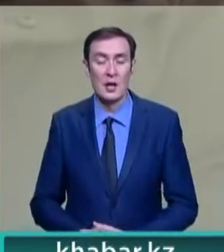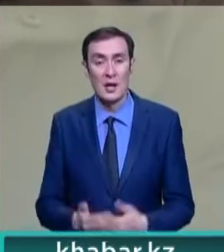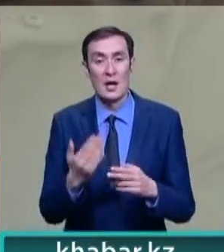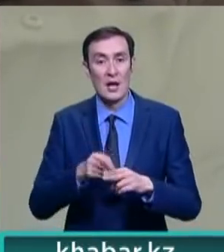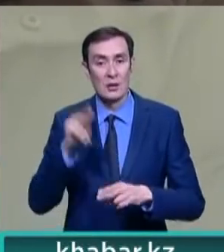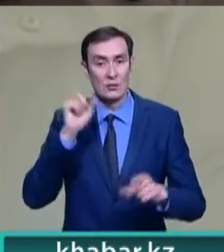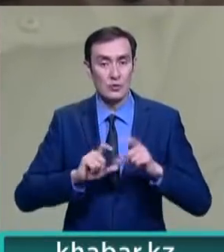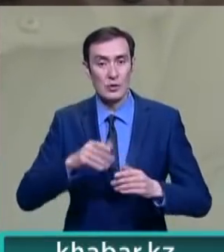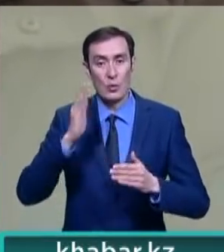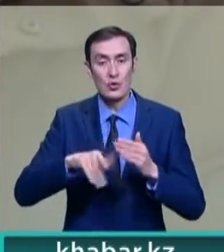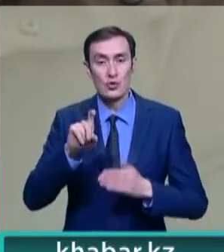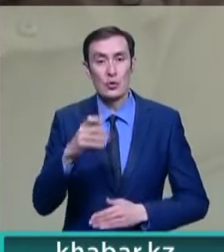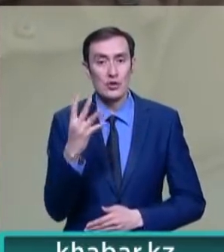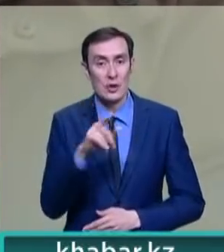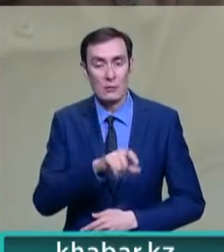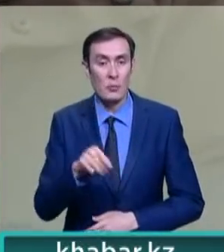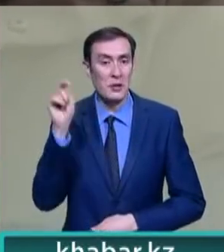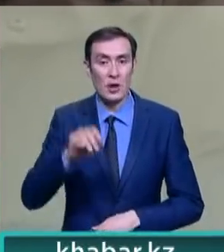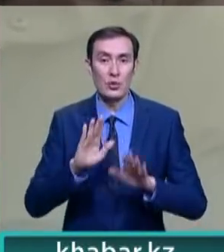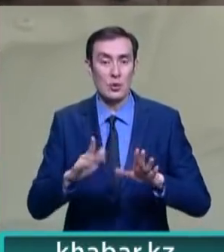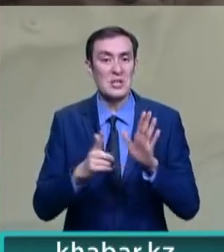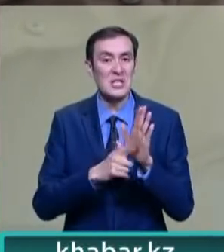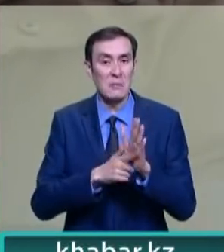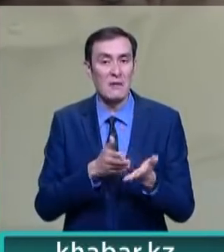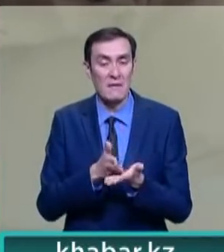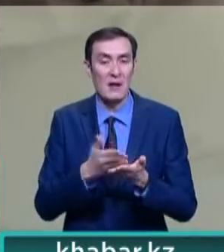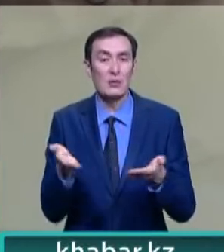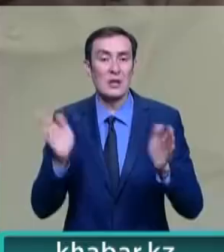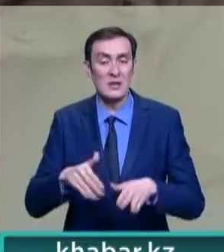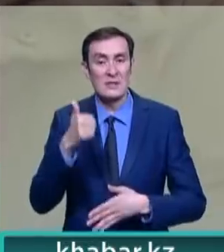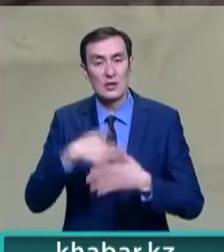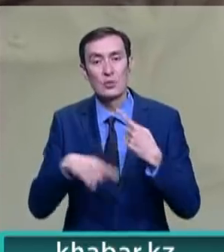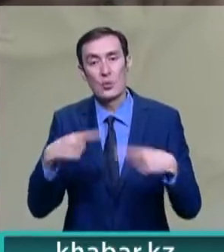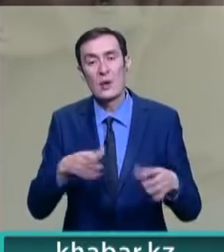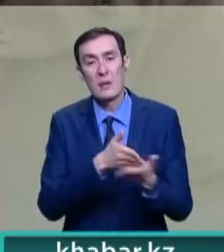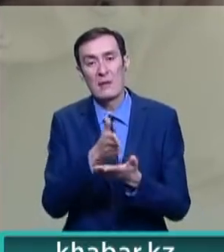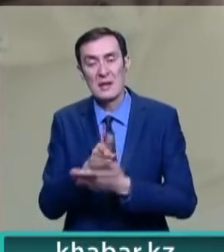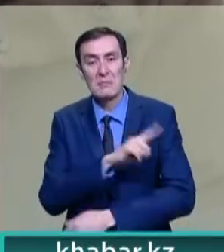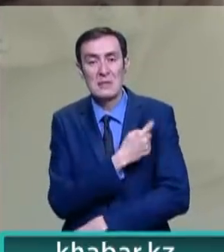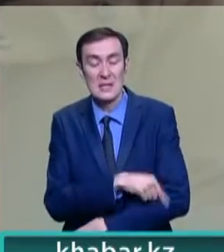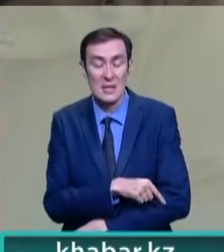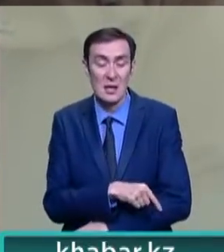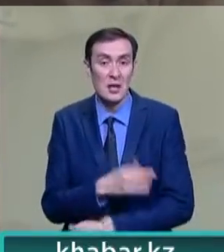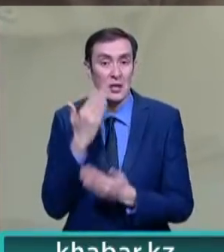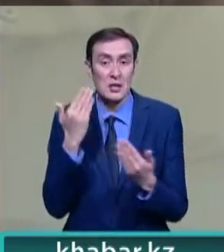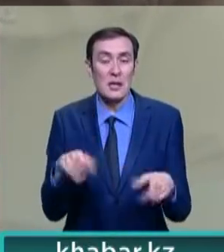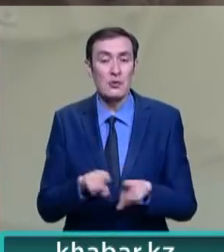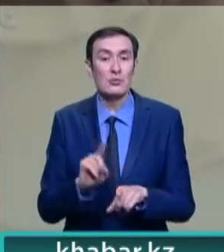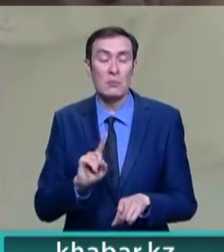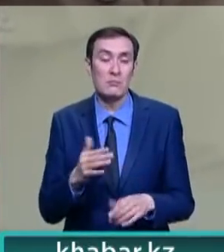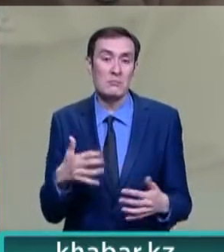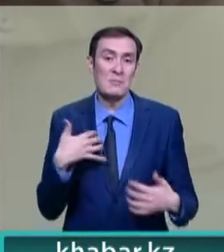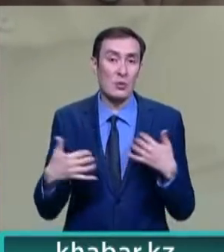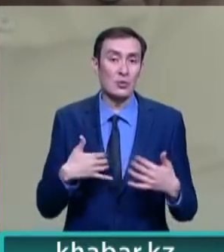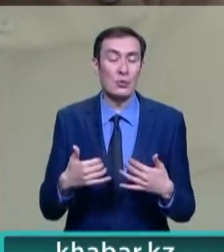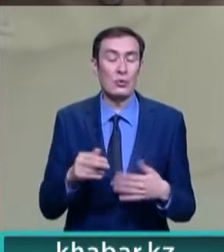вуз окончили 104 человека, но из них в район приехало 7 хирургов. Другие остались в столице, выбрав другое направление медицины. Не знаю, почему так, возможно, они побоялись